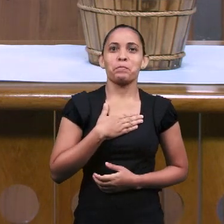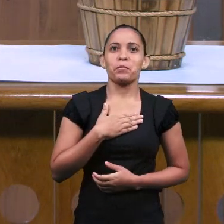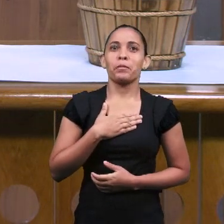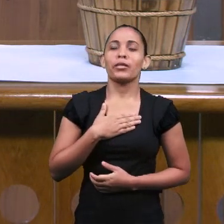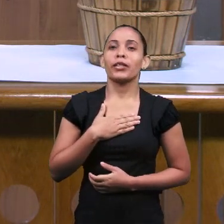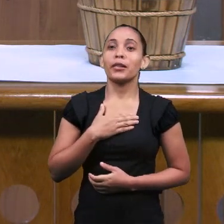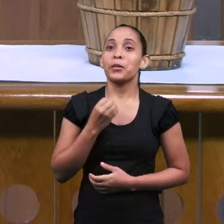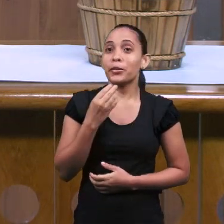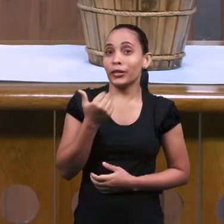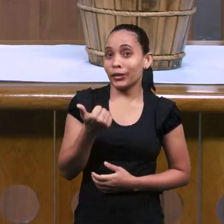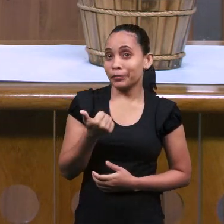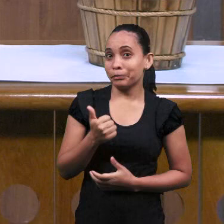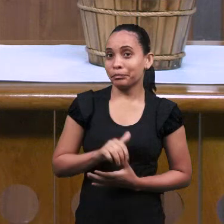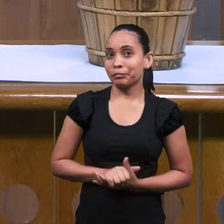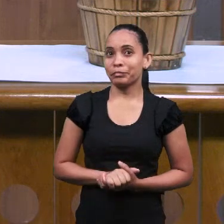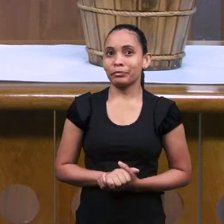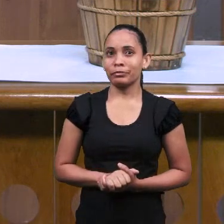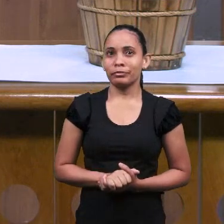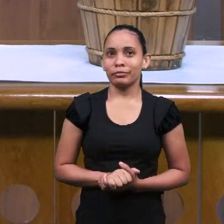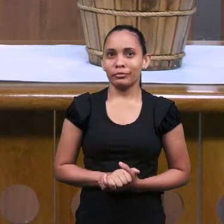Très bien.